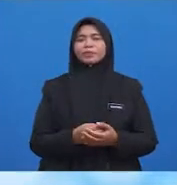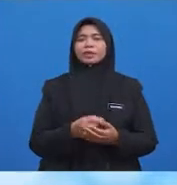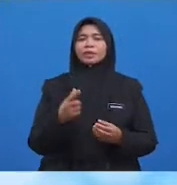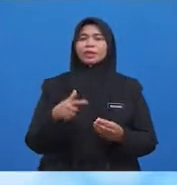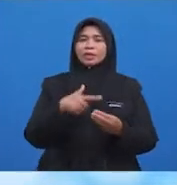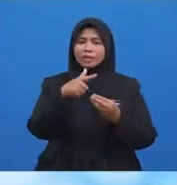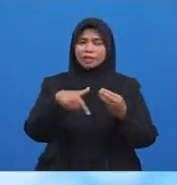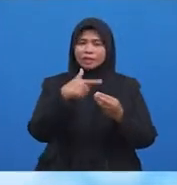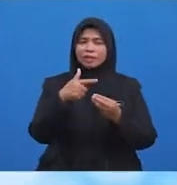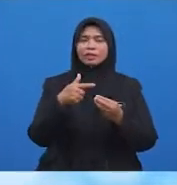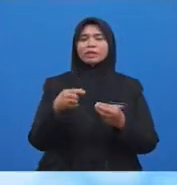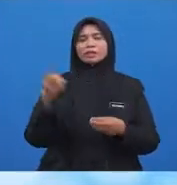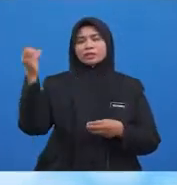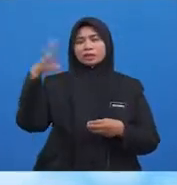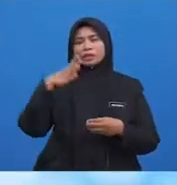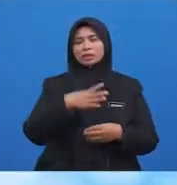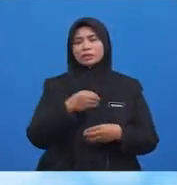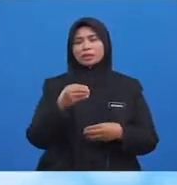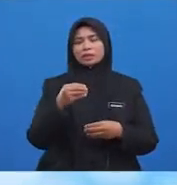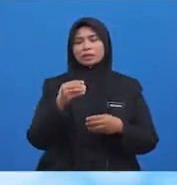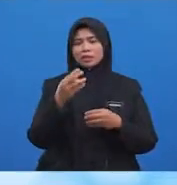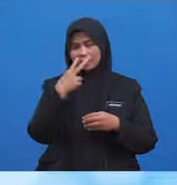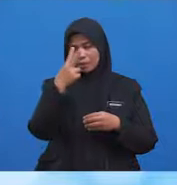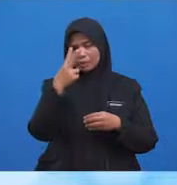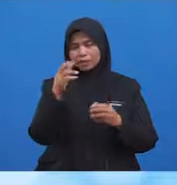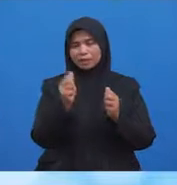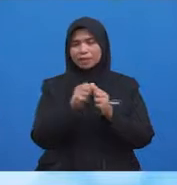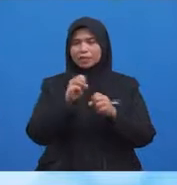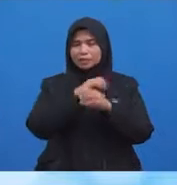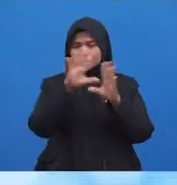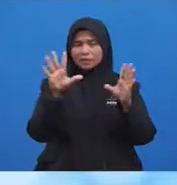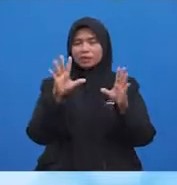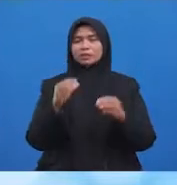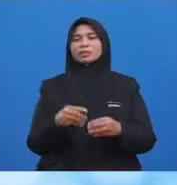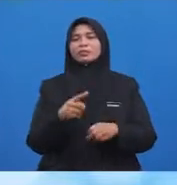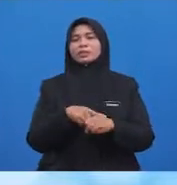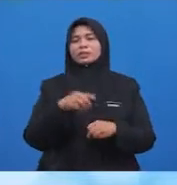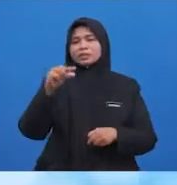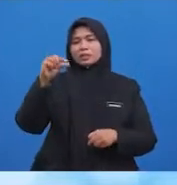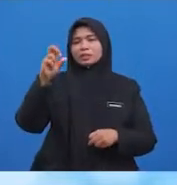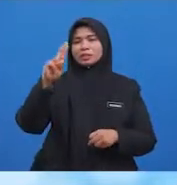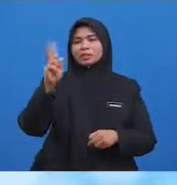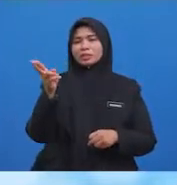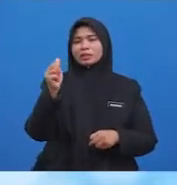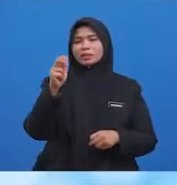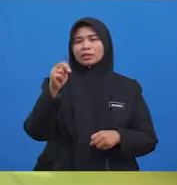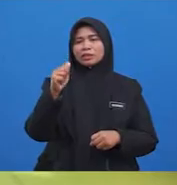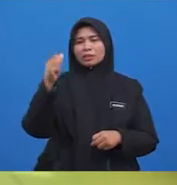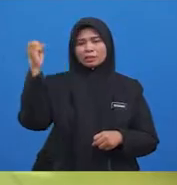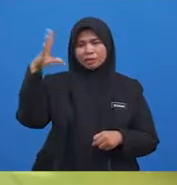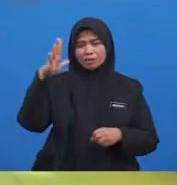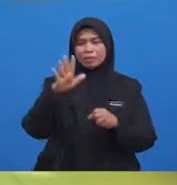cahaya putih ini dapat dilihat dengan jelas dari bumi semasa gerhana matahari penuh